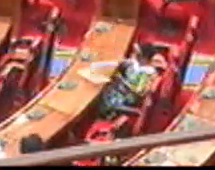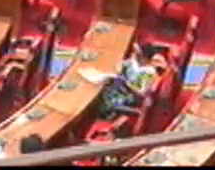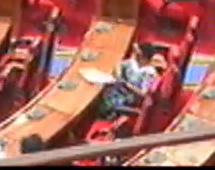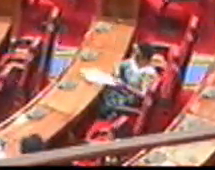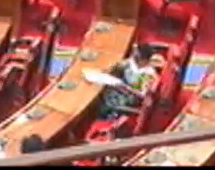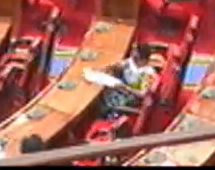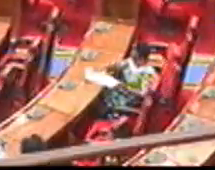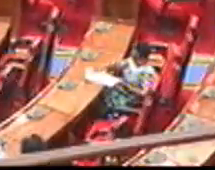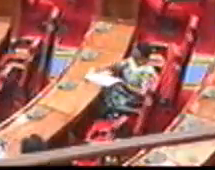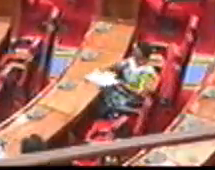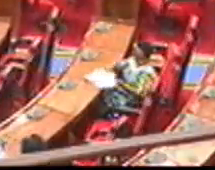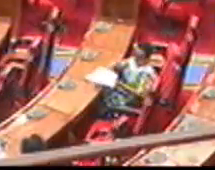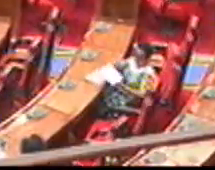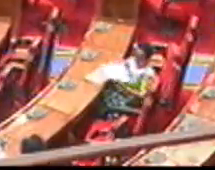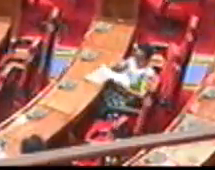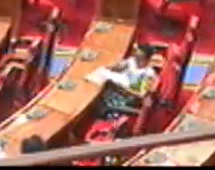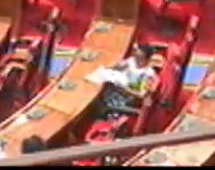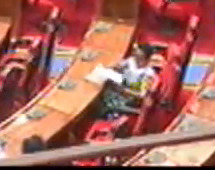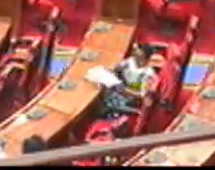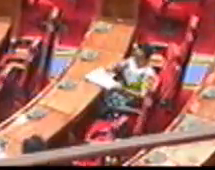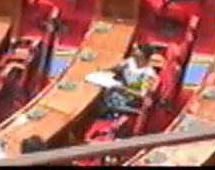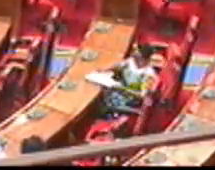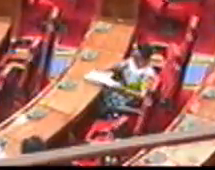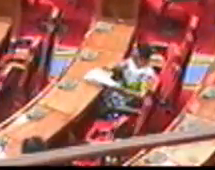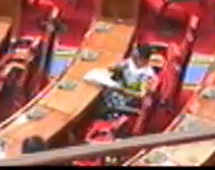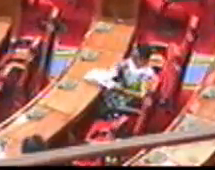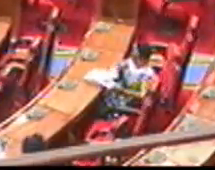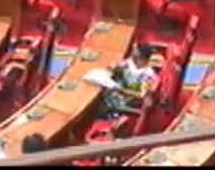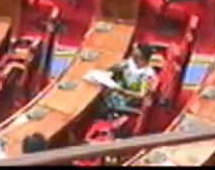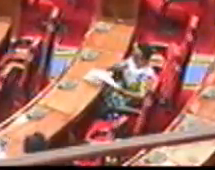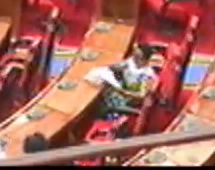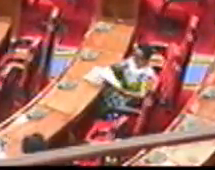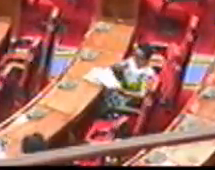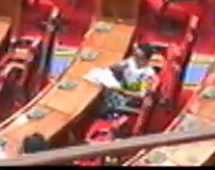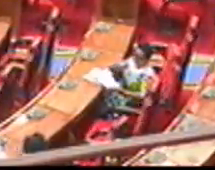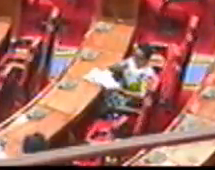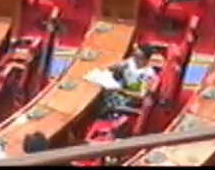waziri. Mwenyekiti wa kamati ya kudumu ya bunge ya utawala na serikali za mitaa.